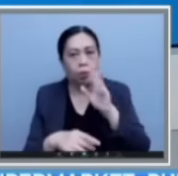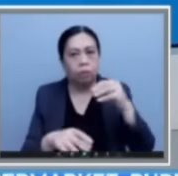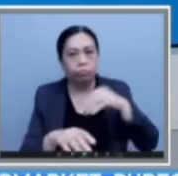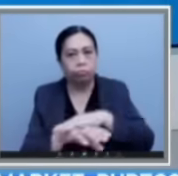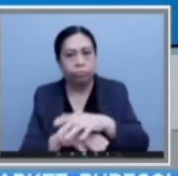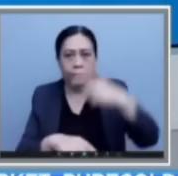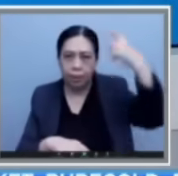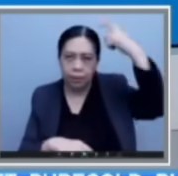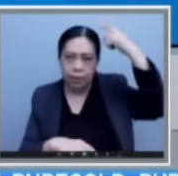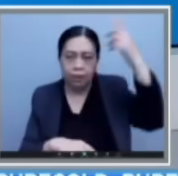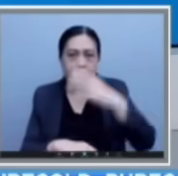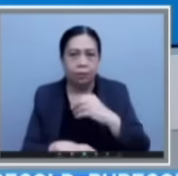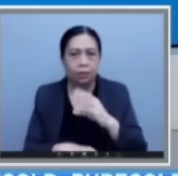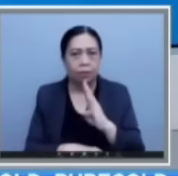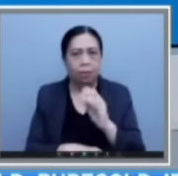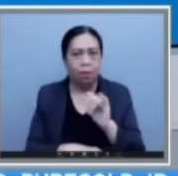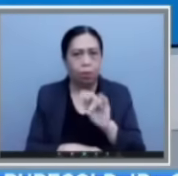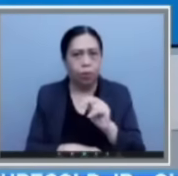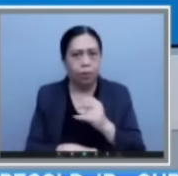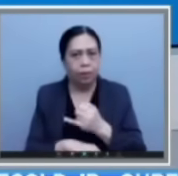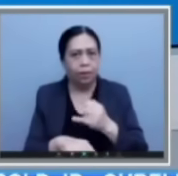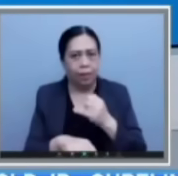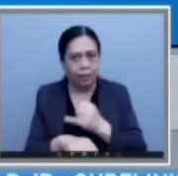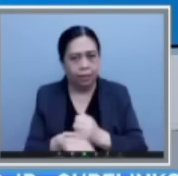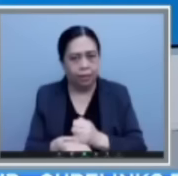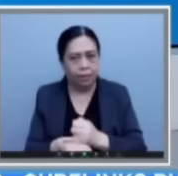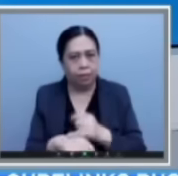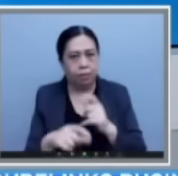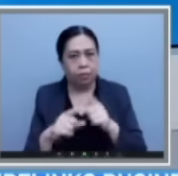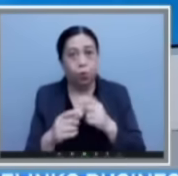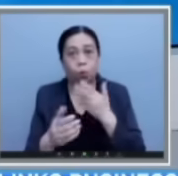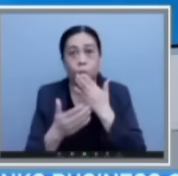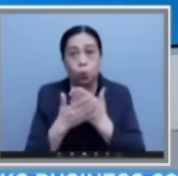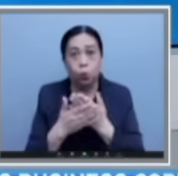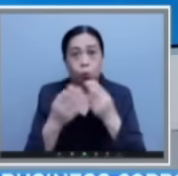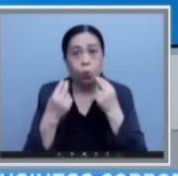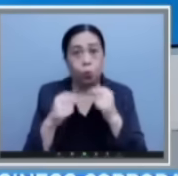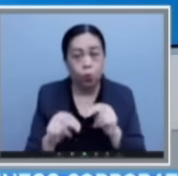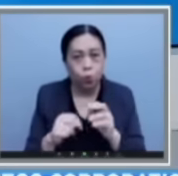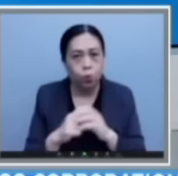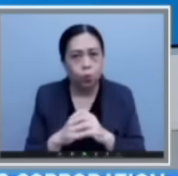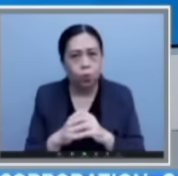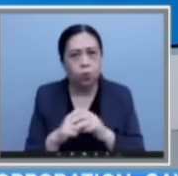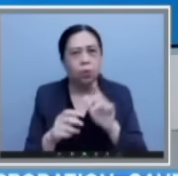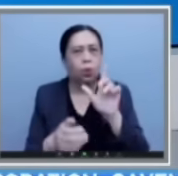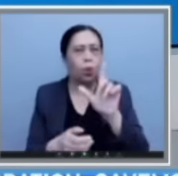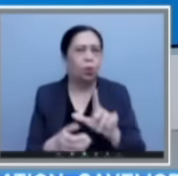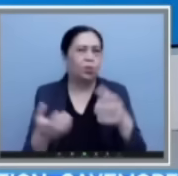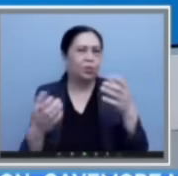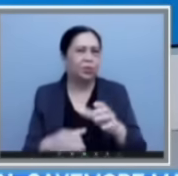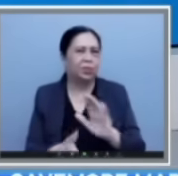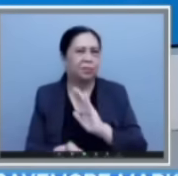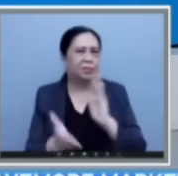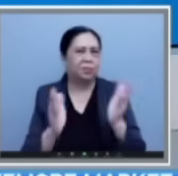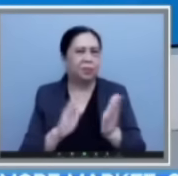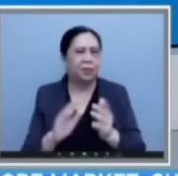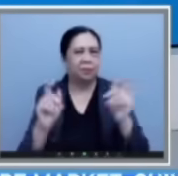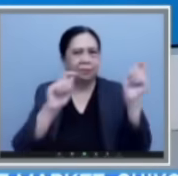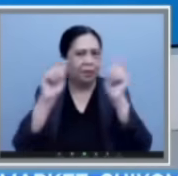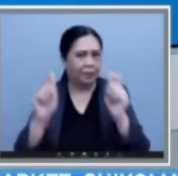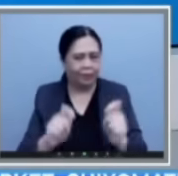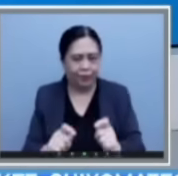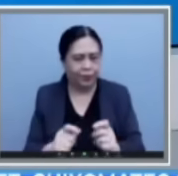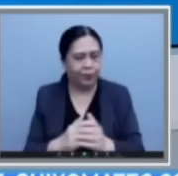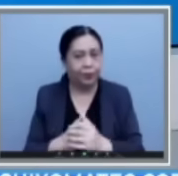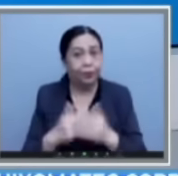Babuyan Island sabi sabian ng pag-asa ang good news mga kabalitaan nitong maging bagyo sa